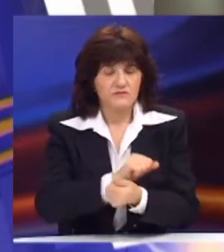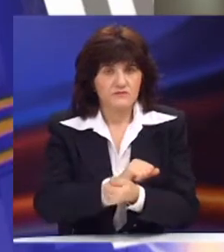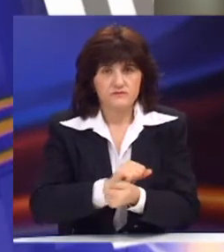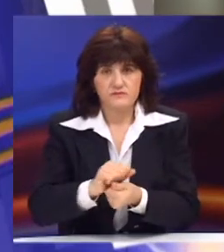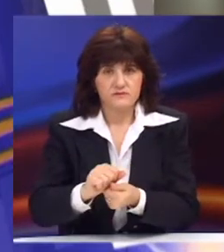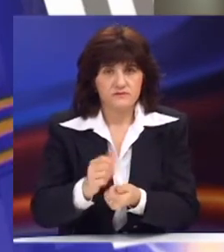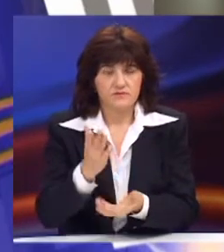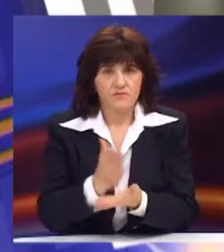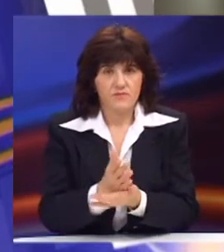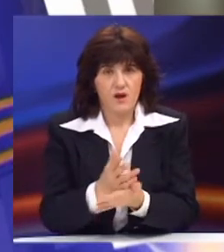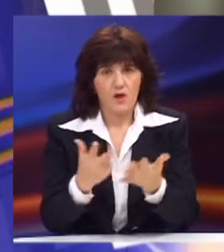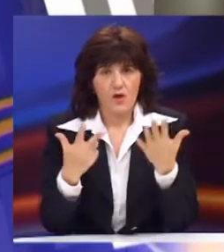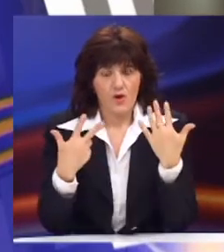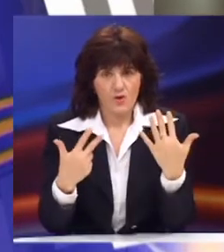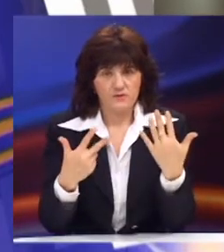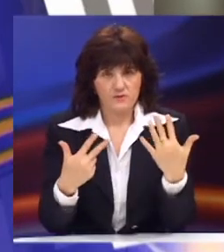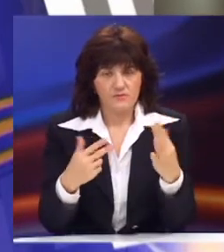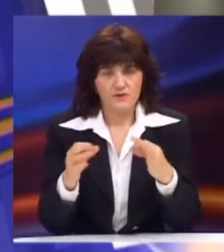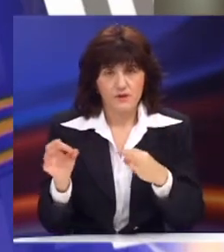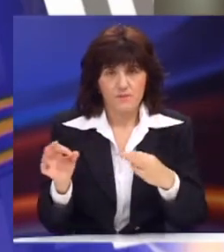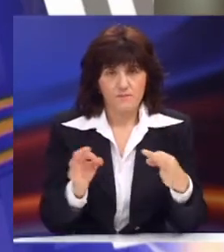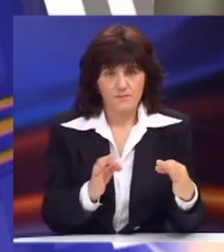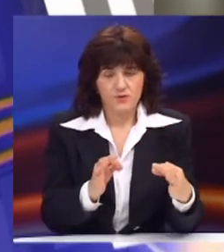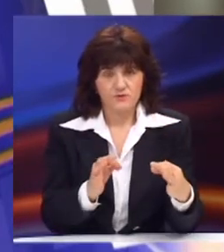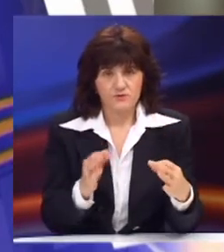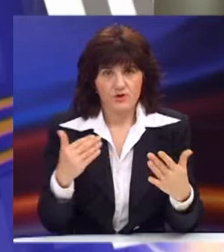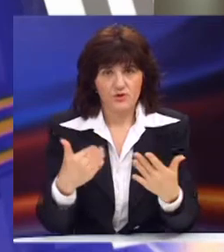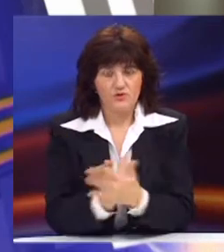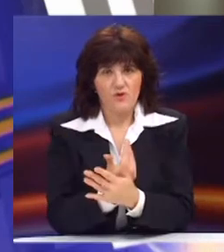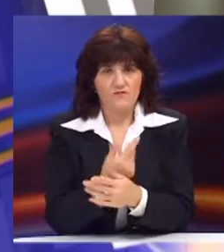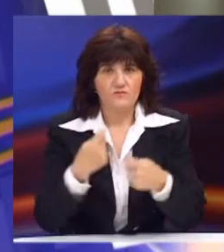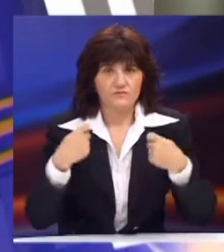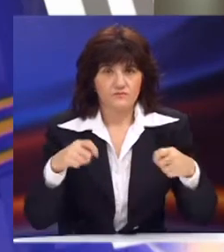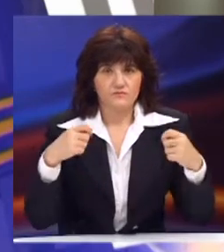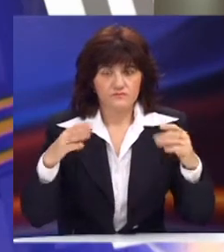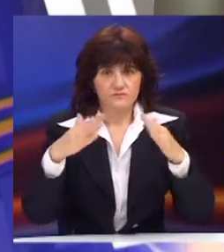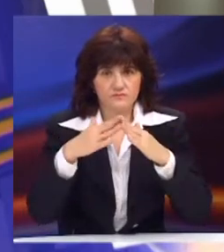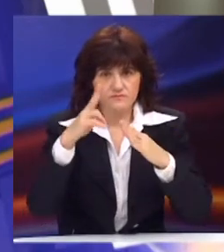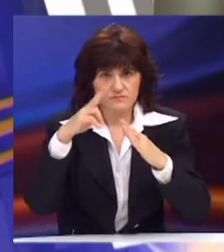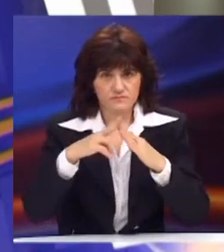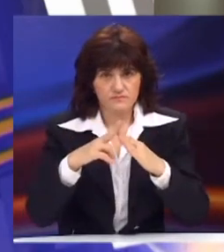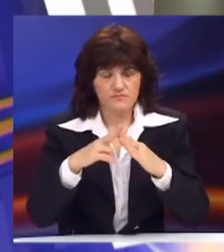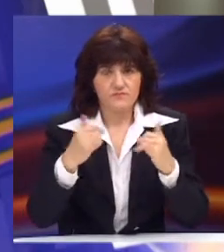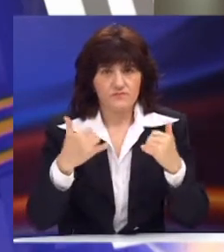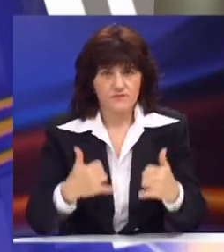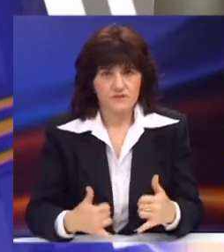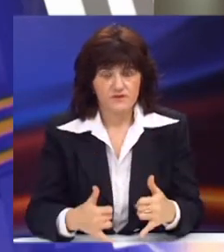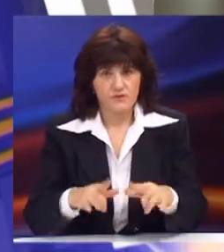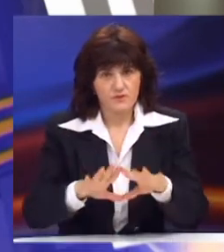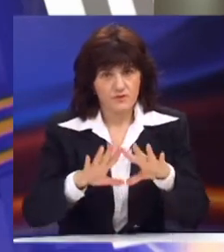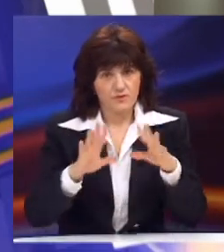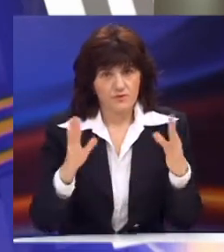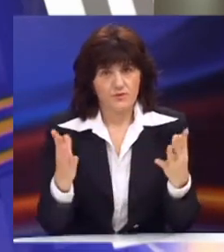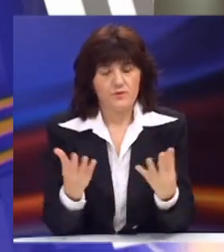to je sve išlo, skoro 80% je išlo na nove objekte. A sada